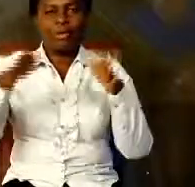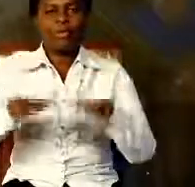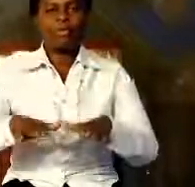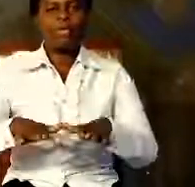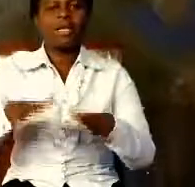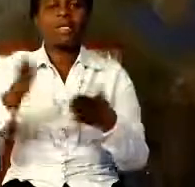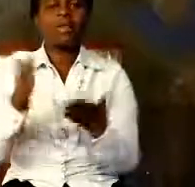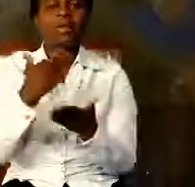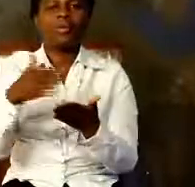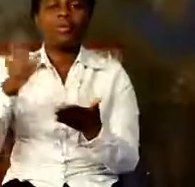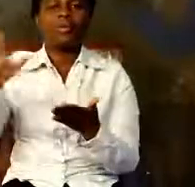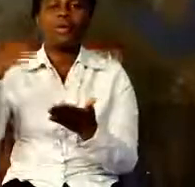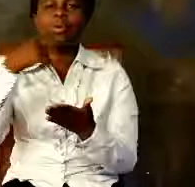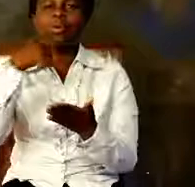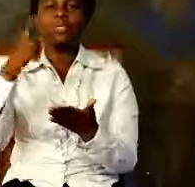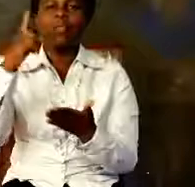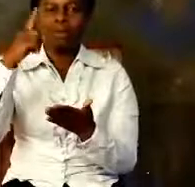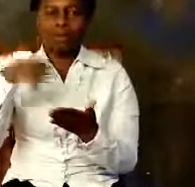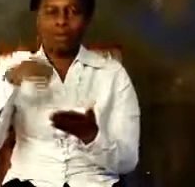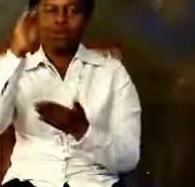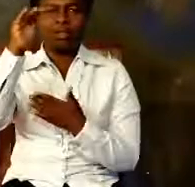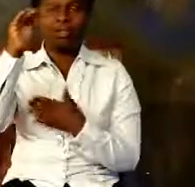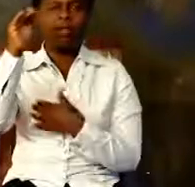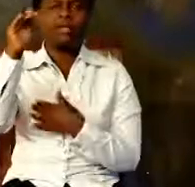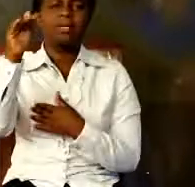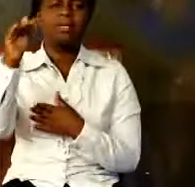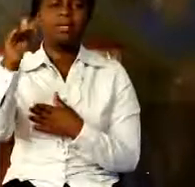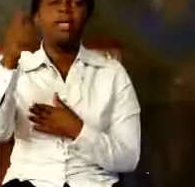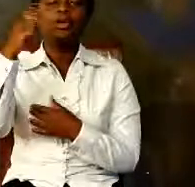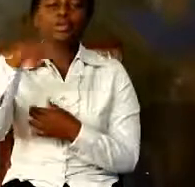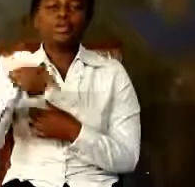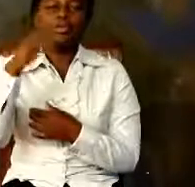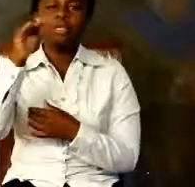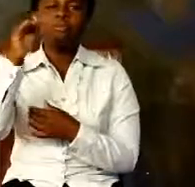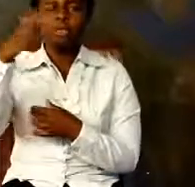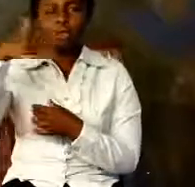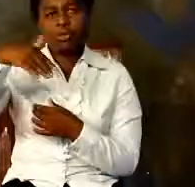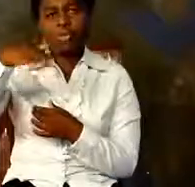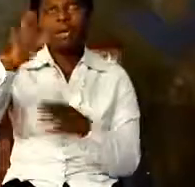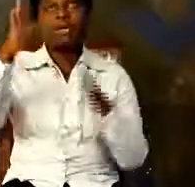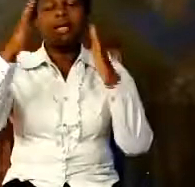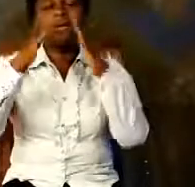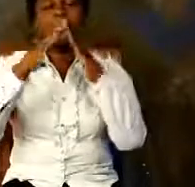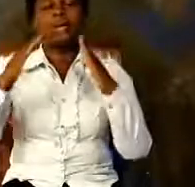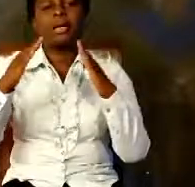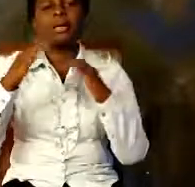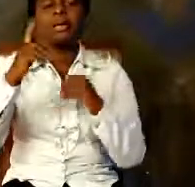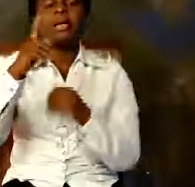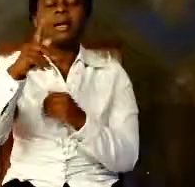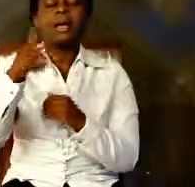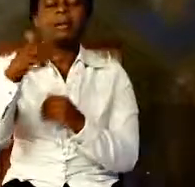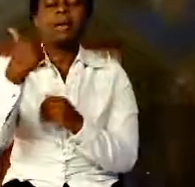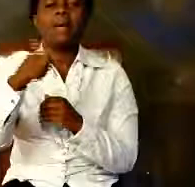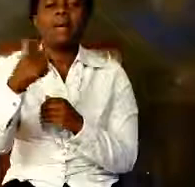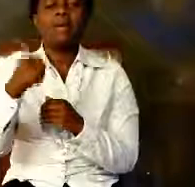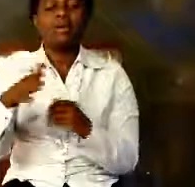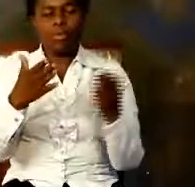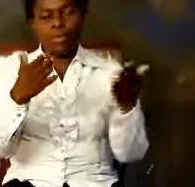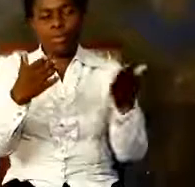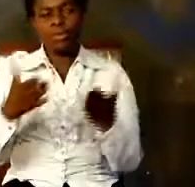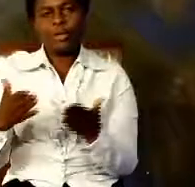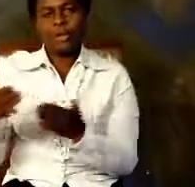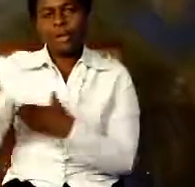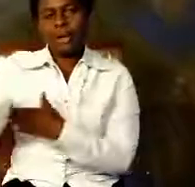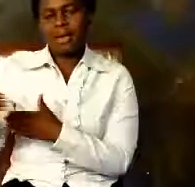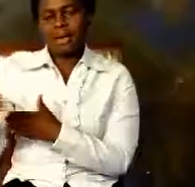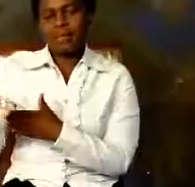wimbo unaosema tuko safarini. Tuko safarini, tunaelekea nyumbani. Kama bado hujasogea karibu na kituo